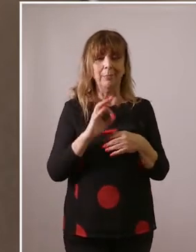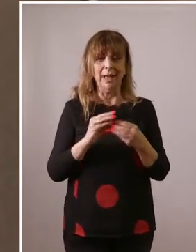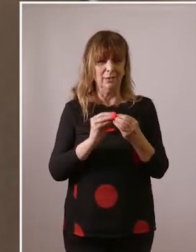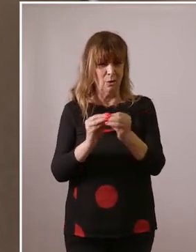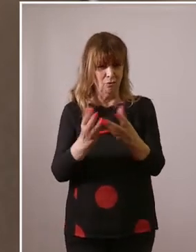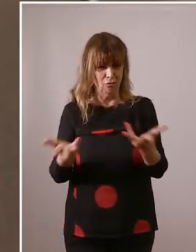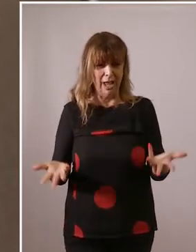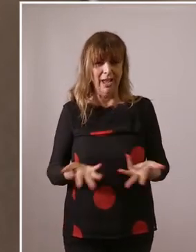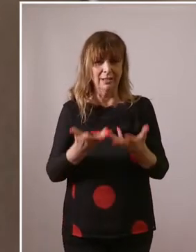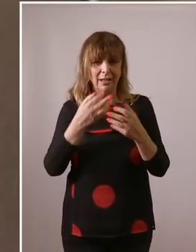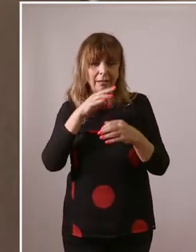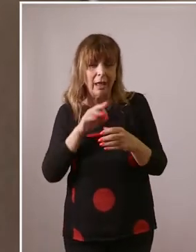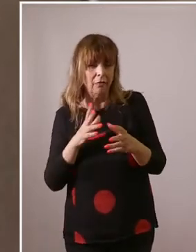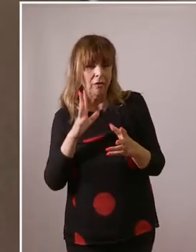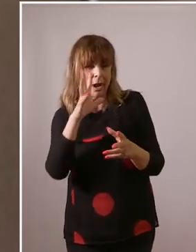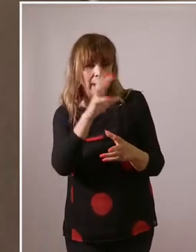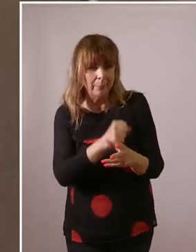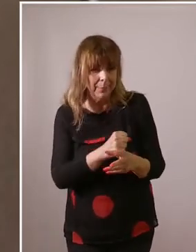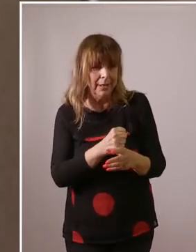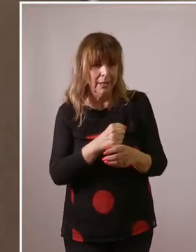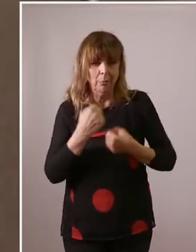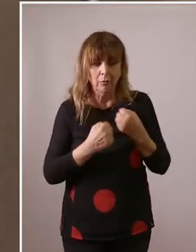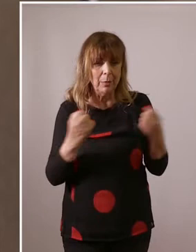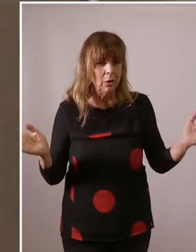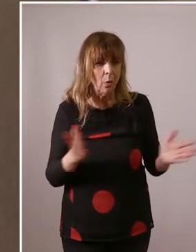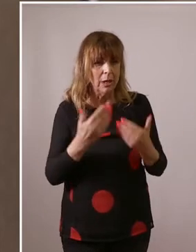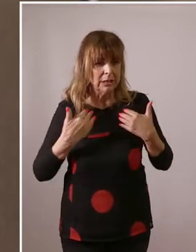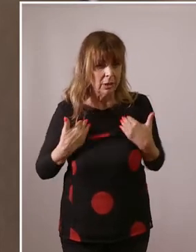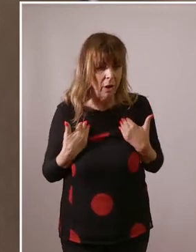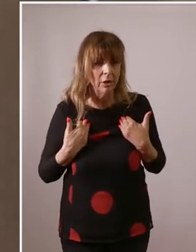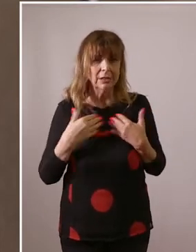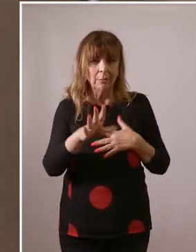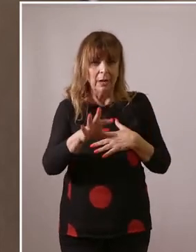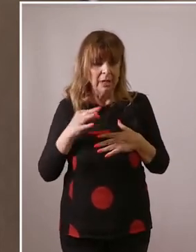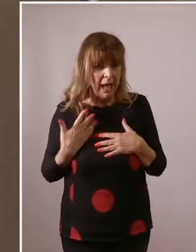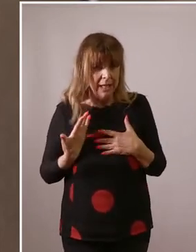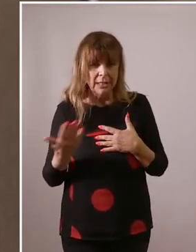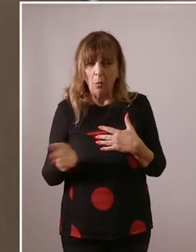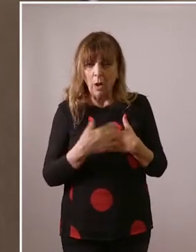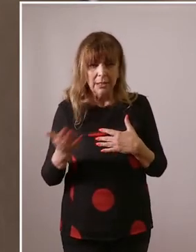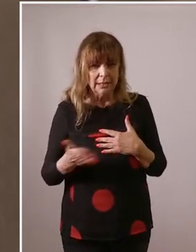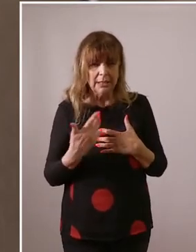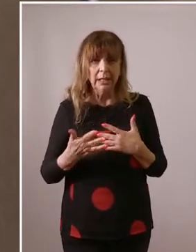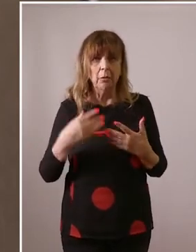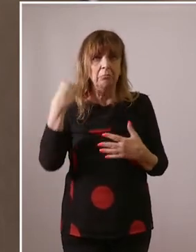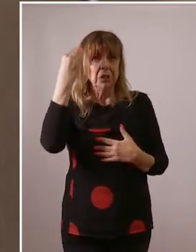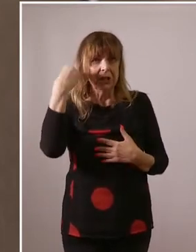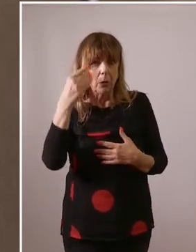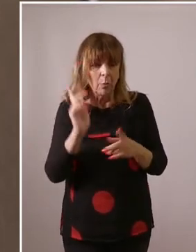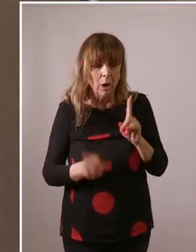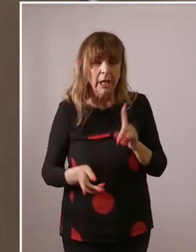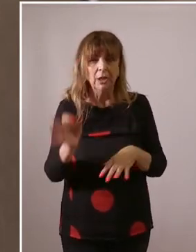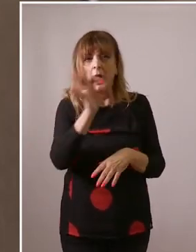che sostanzialmente riescono a tracciare ogni nostro movimento ogni nostra preferenza sia essa di un'opinione politica ma anche